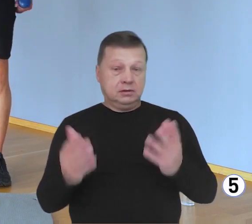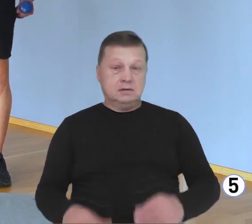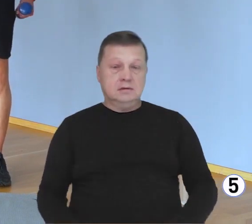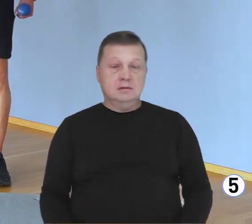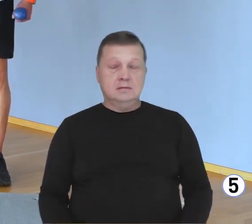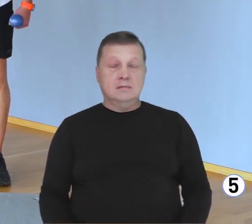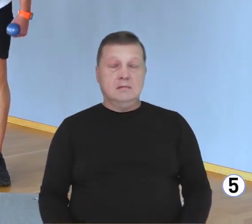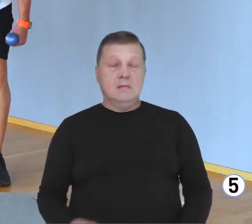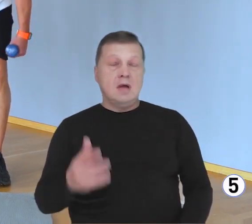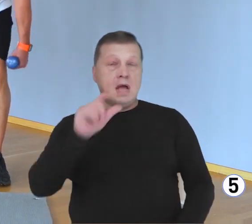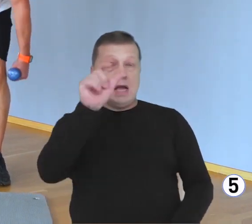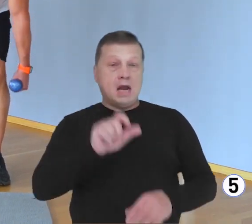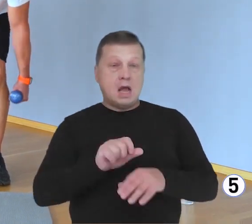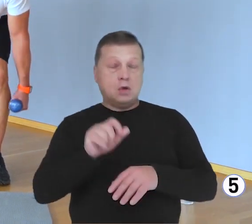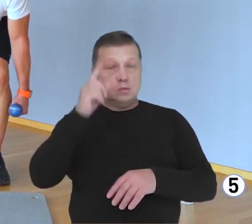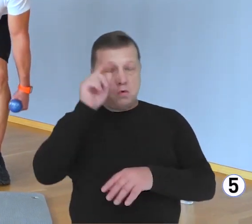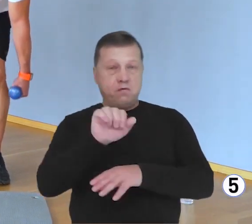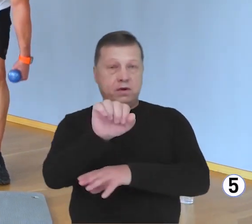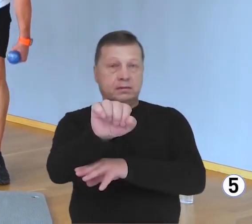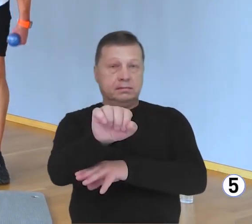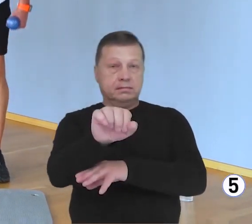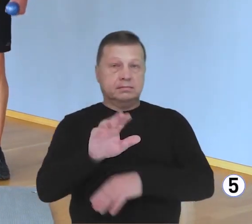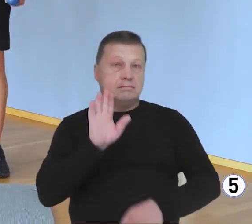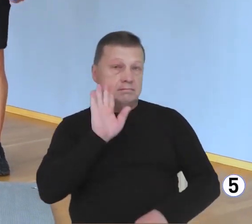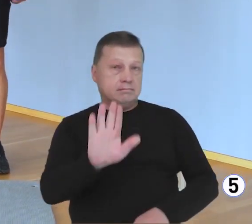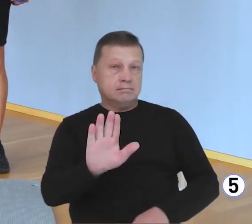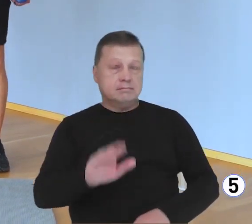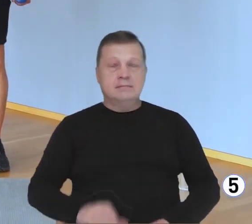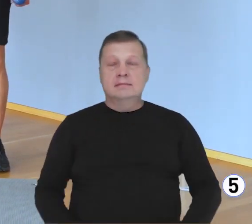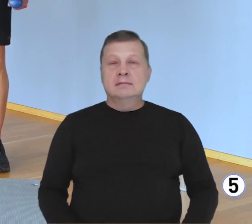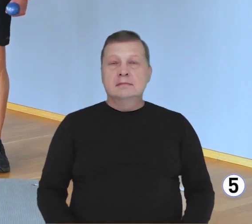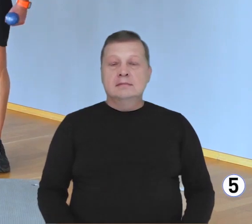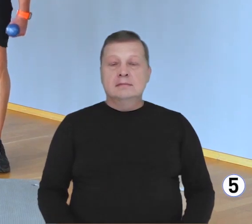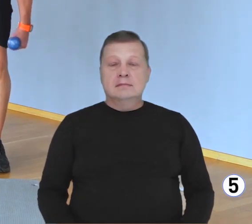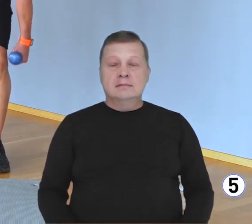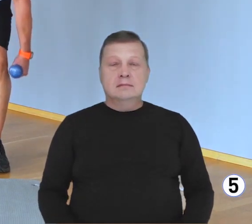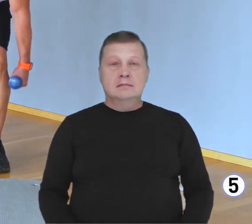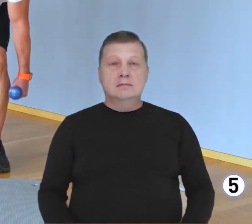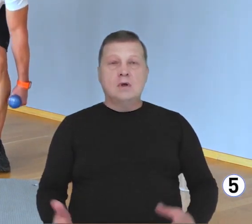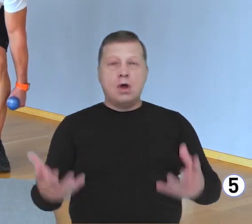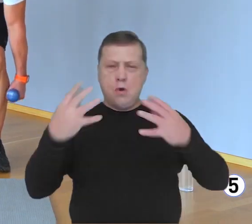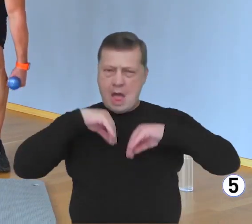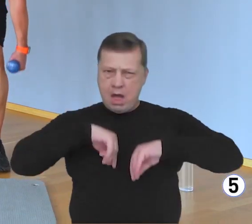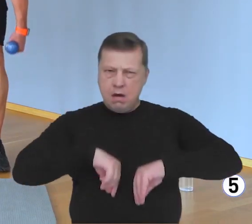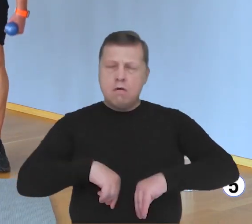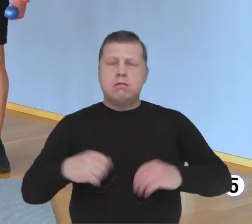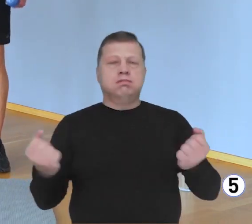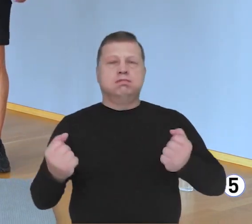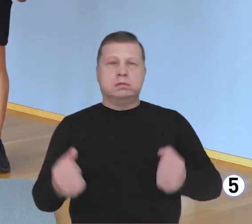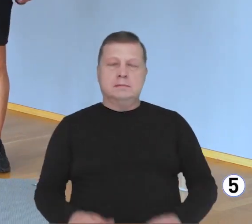Świetnie. Głowa na przedłużeniu kręgosłupa. Właśnie tak. Wdechaj głęboko.